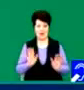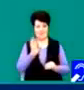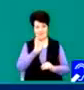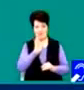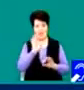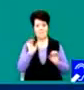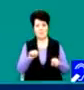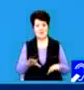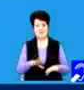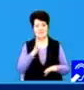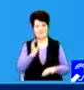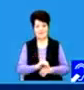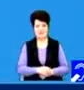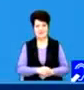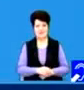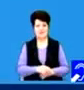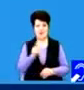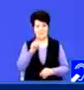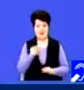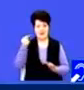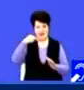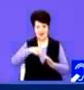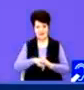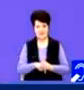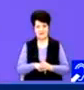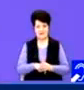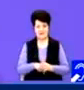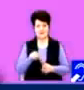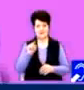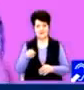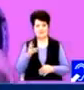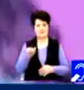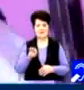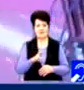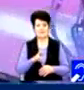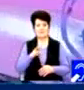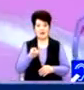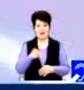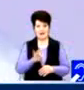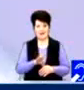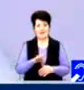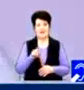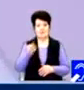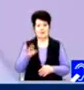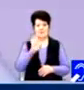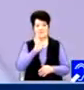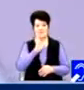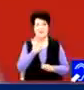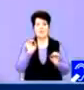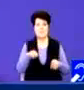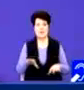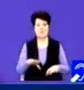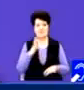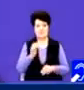pote de fi mai adâncă decât marea doar femeia poate